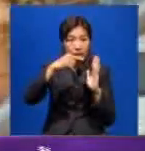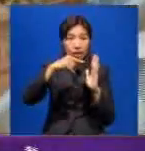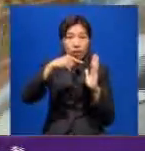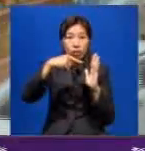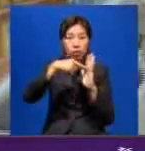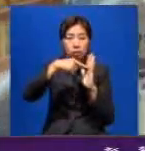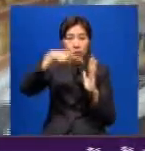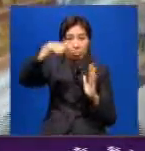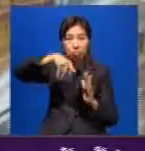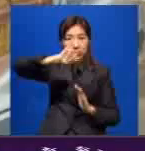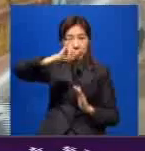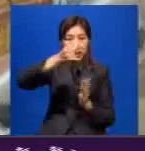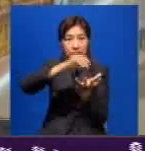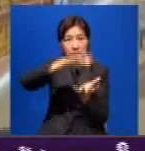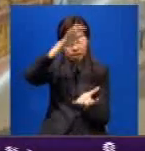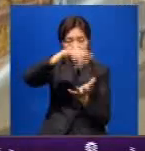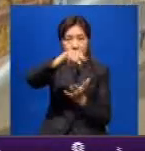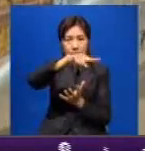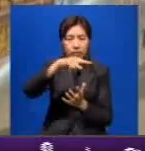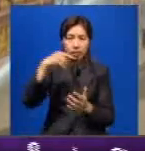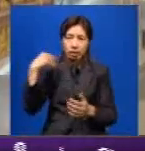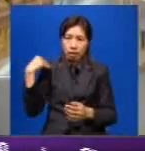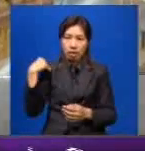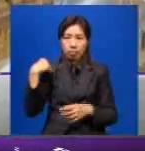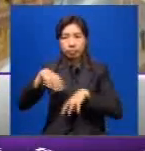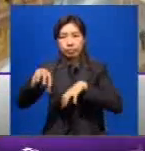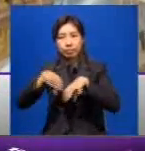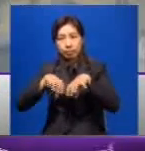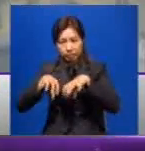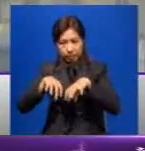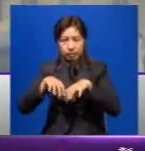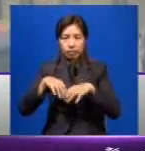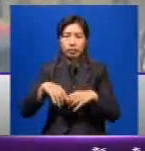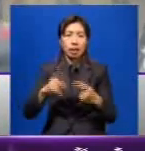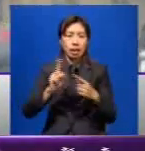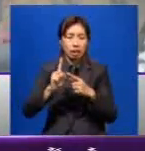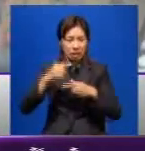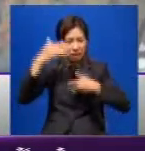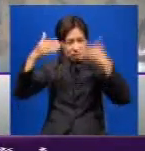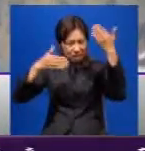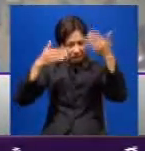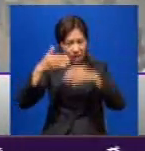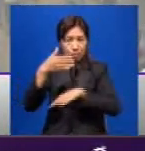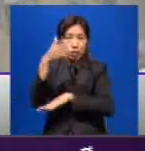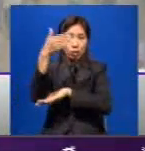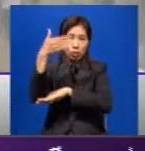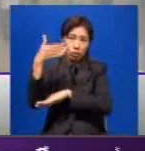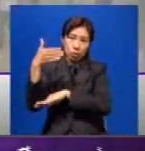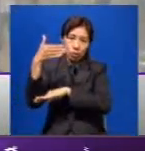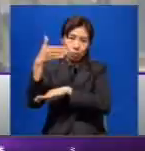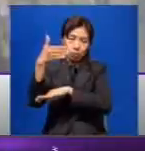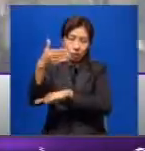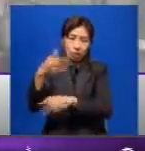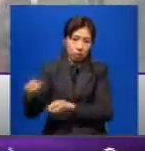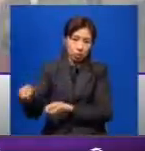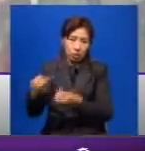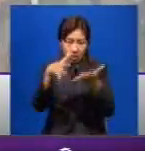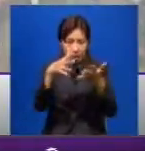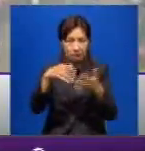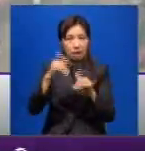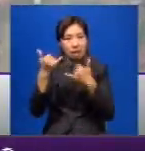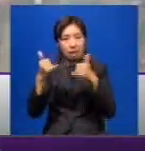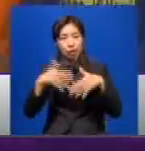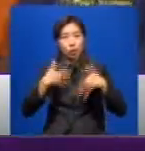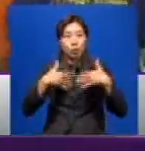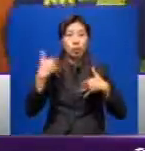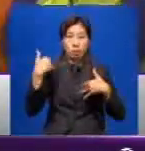ตำบลหนองโสนอำเภอสามง่ามได้ร่วมงานแห่ธงเลิกสงกรานต์อย่างสนุกสนานซึ่งก็การเล่นน้ำสงกรานต์ของ